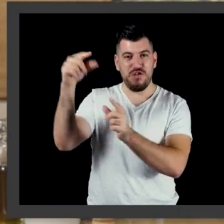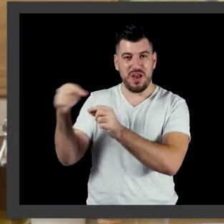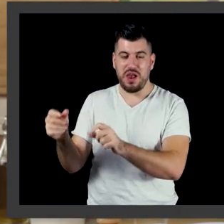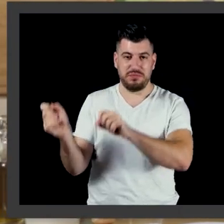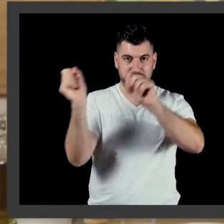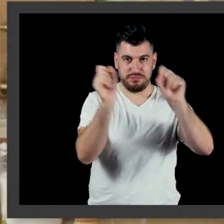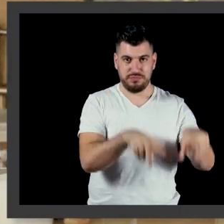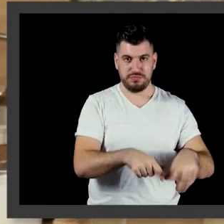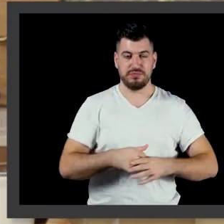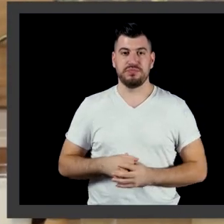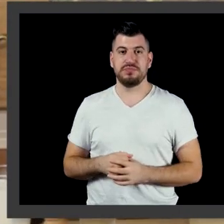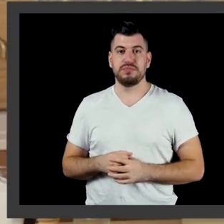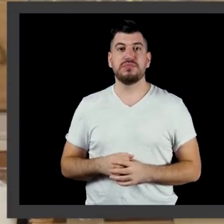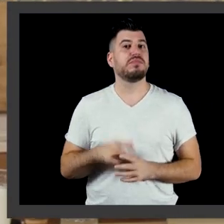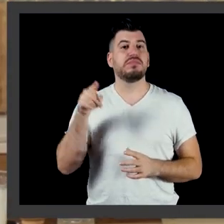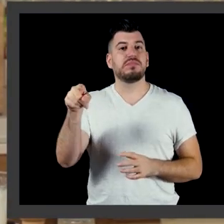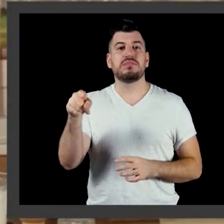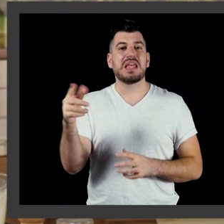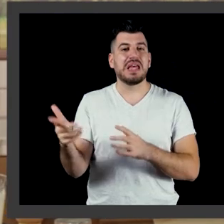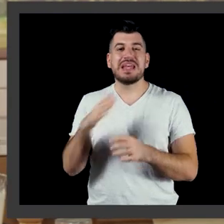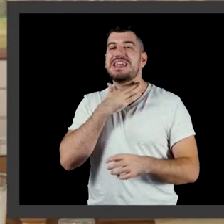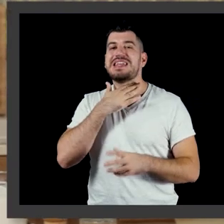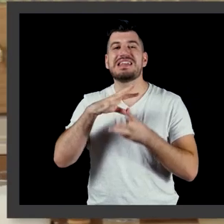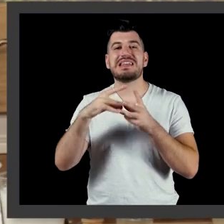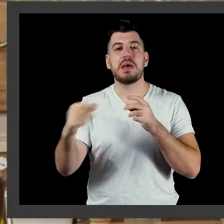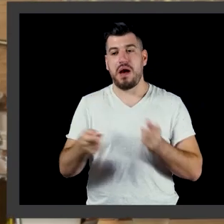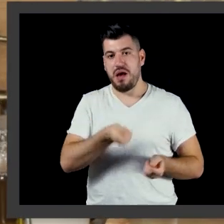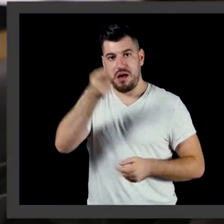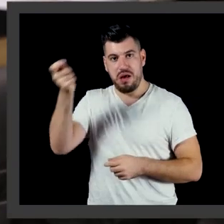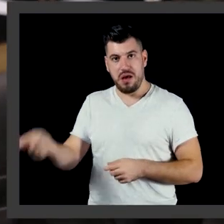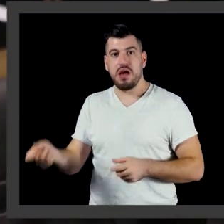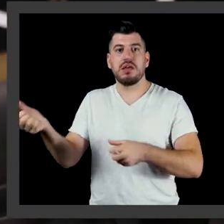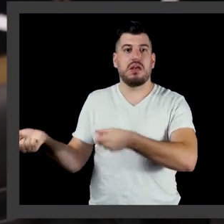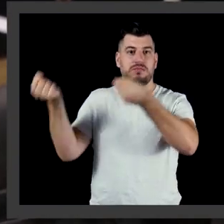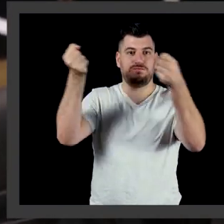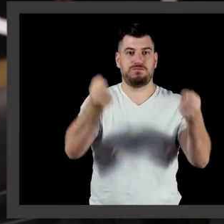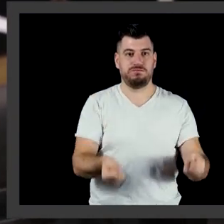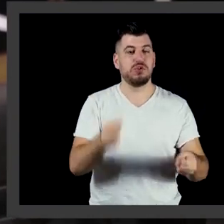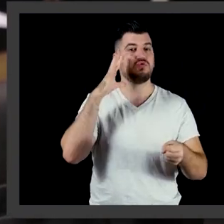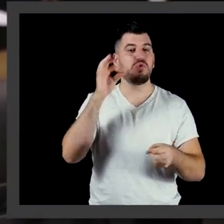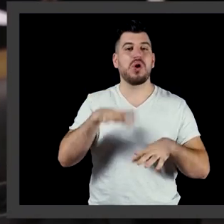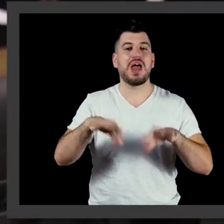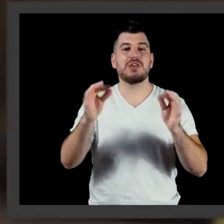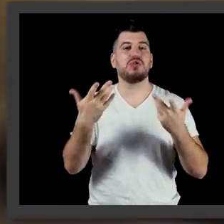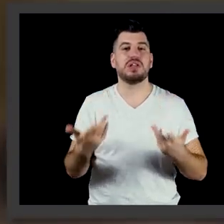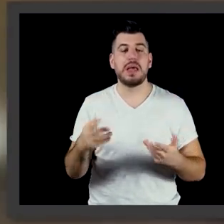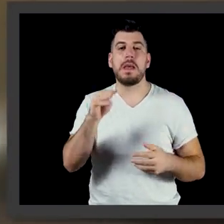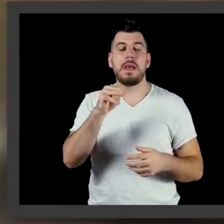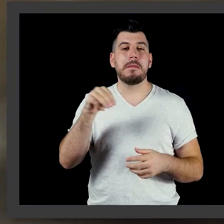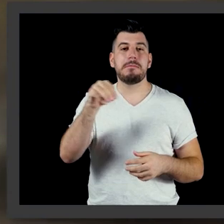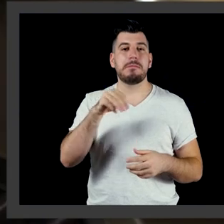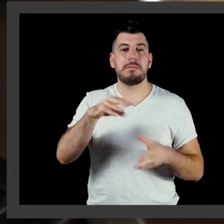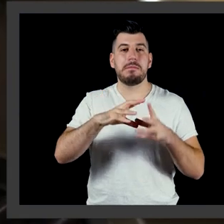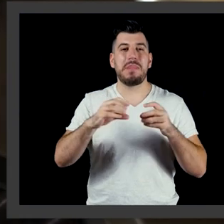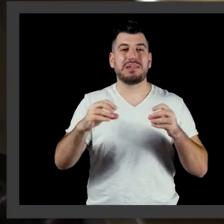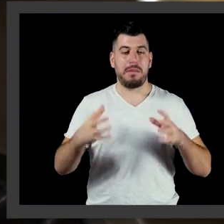άκρη, θα βγάλω και το κιμά μου τη φωτιά και θα βάλω μία κατσαρόλα πάνω στη φωτιά για να ξεκινήσω την μπεσαμέλ μου. Σε μέτρια φωτιά